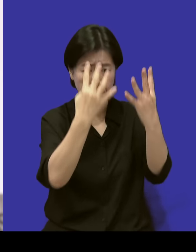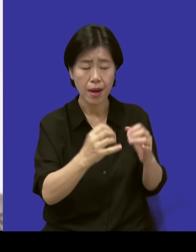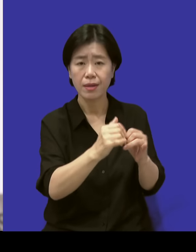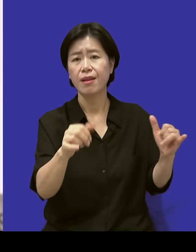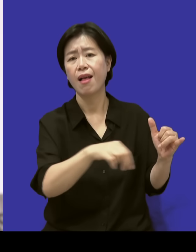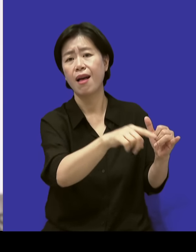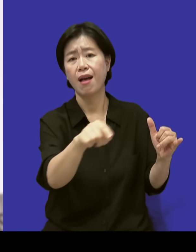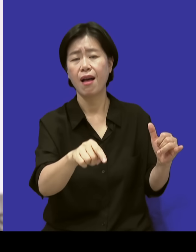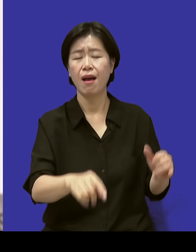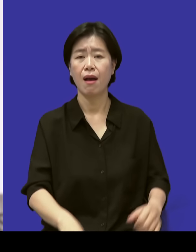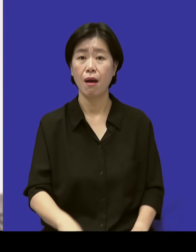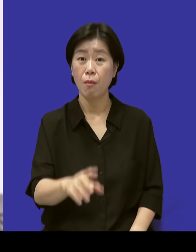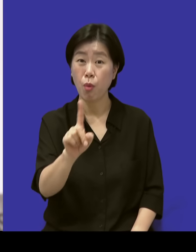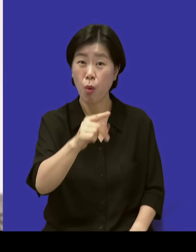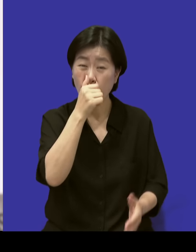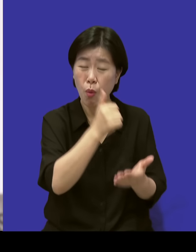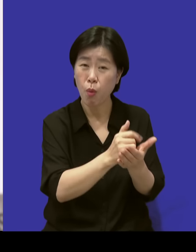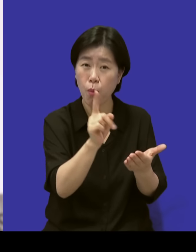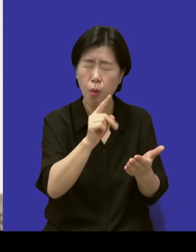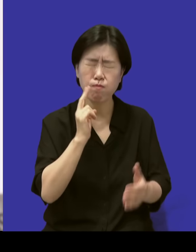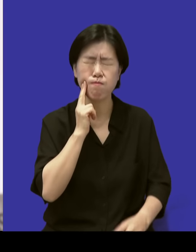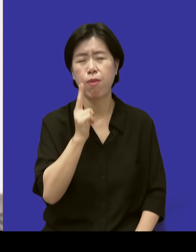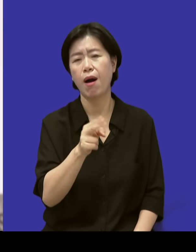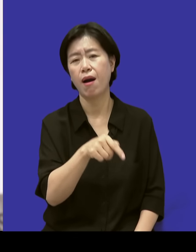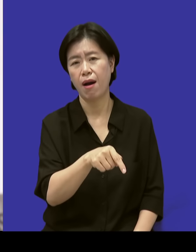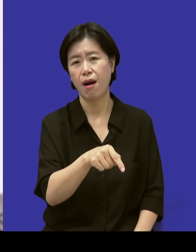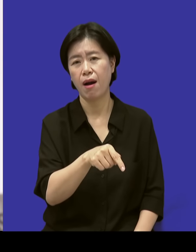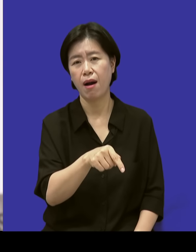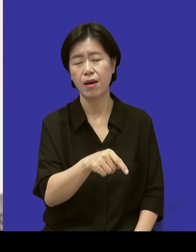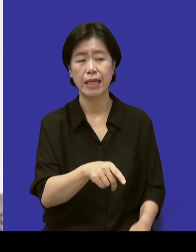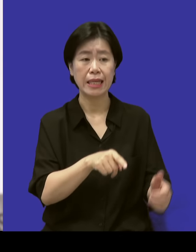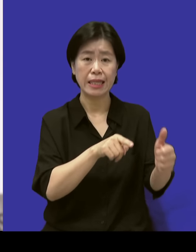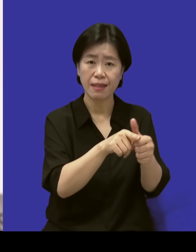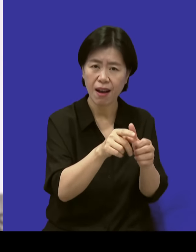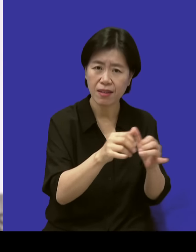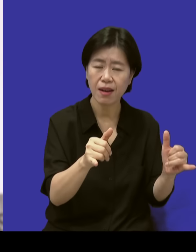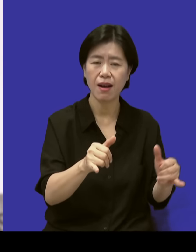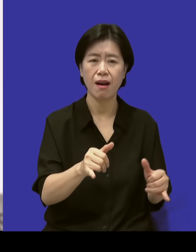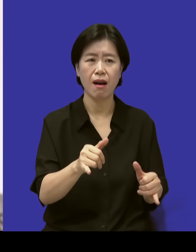강도하고 강간한 그들에게 영광을 받으시겠다고 하시는 거예요.